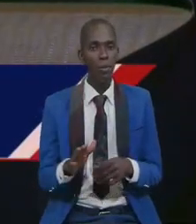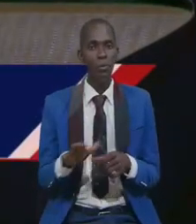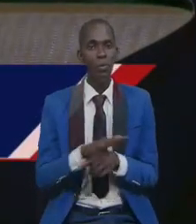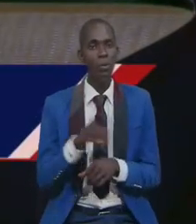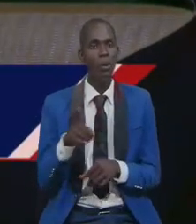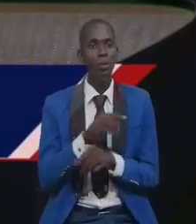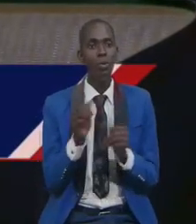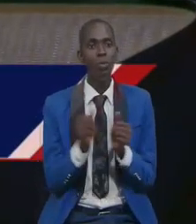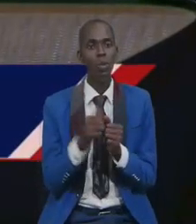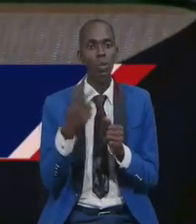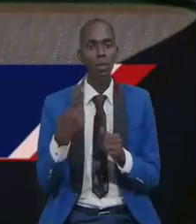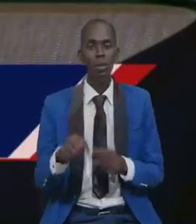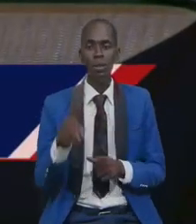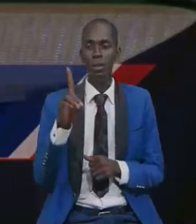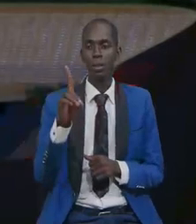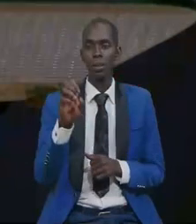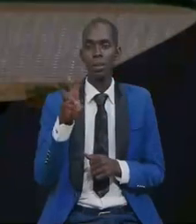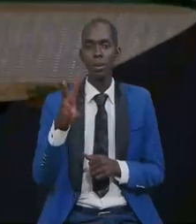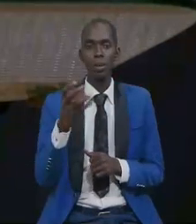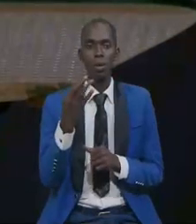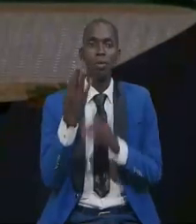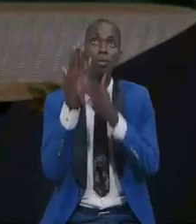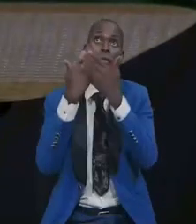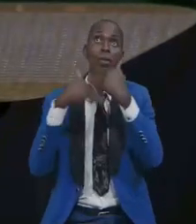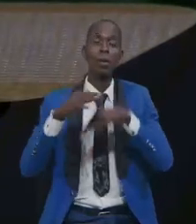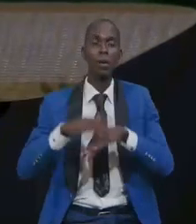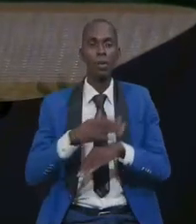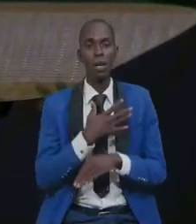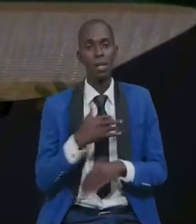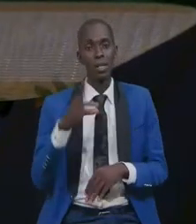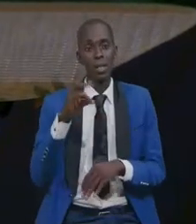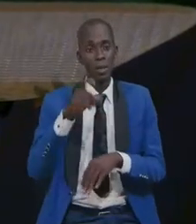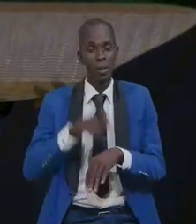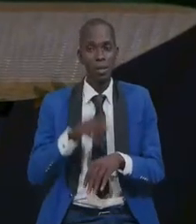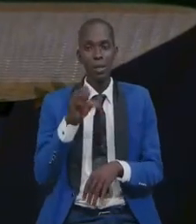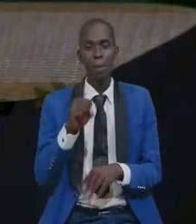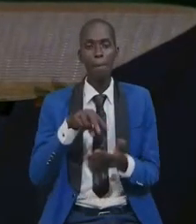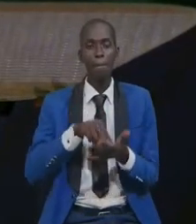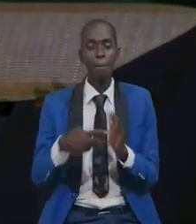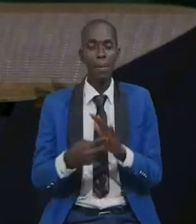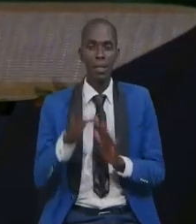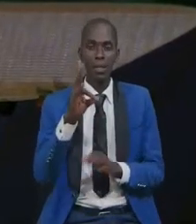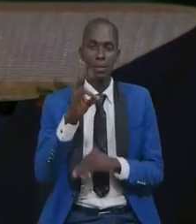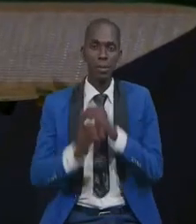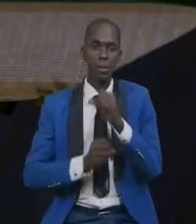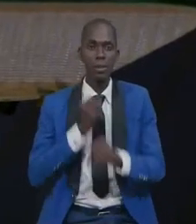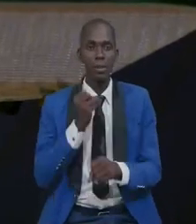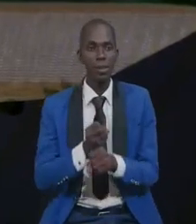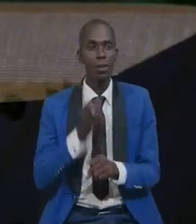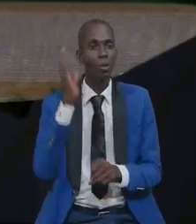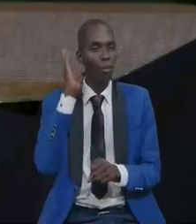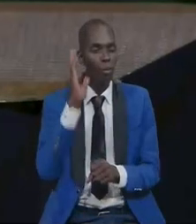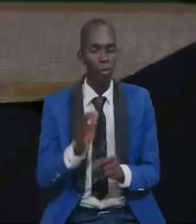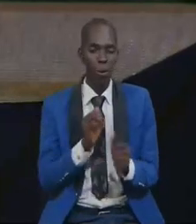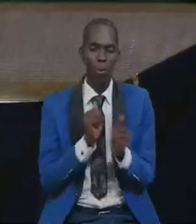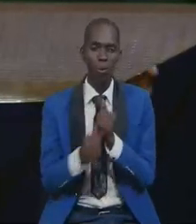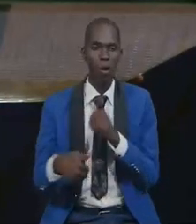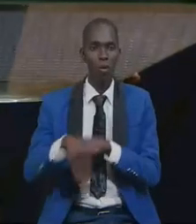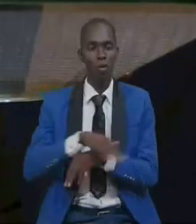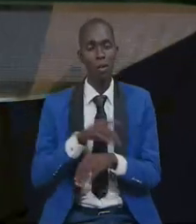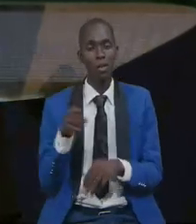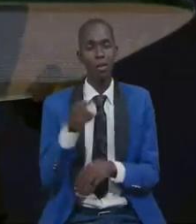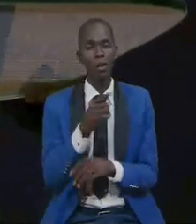ciel, et 7 ans passeront, ça veut dire 7 ans. 7 ans, 1, 2, 3,